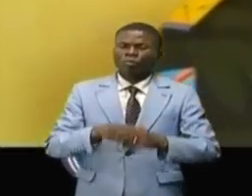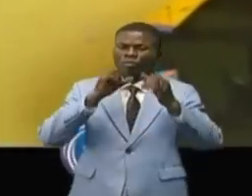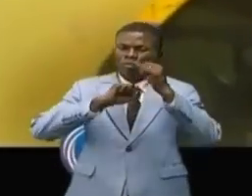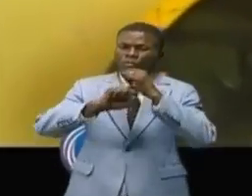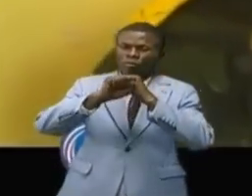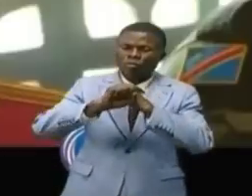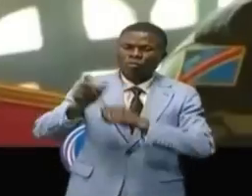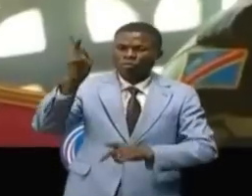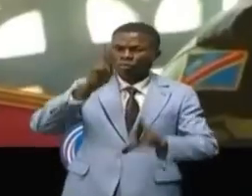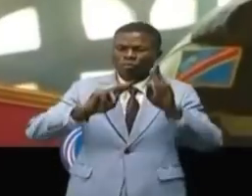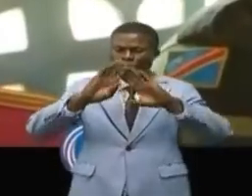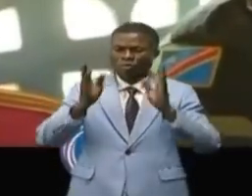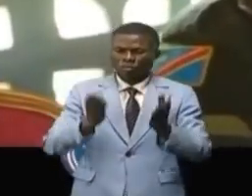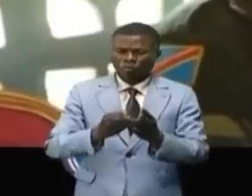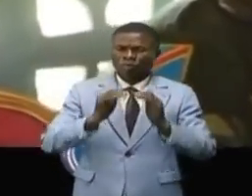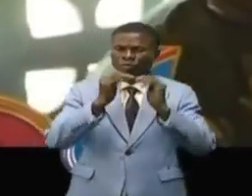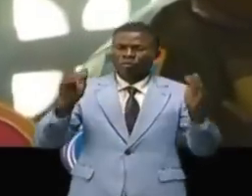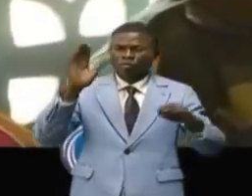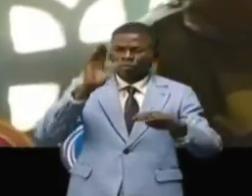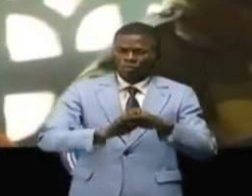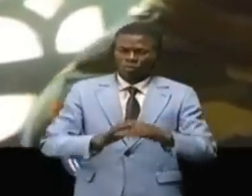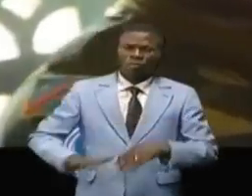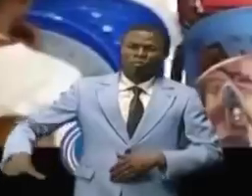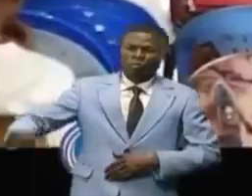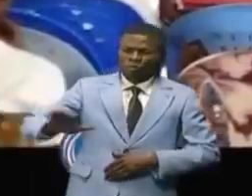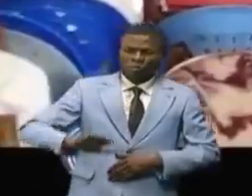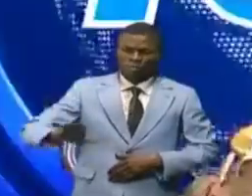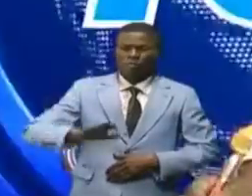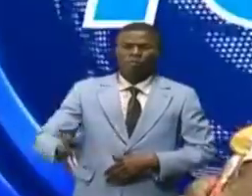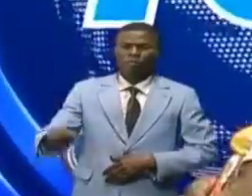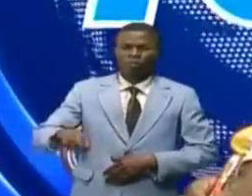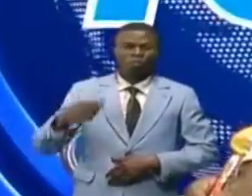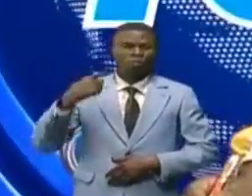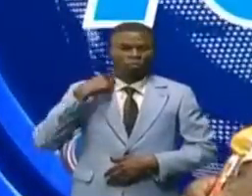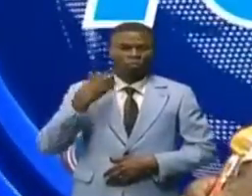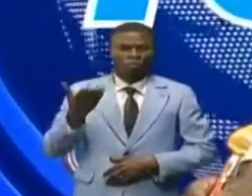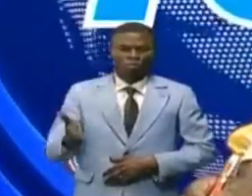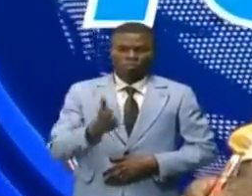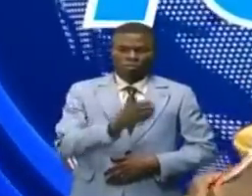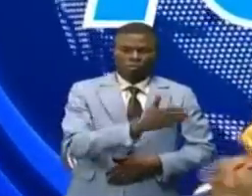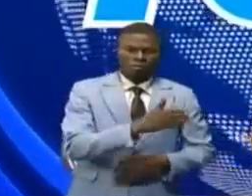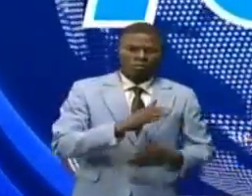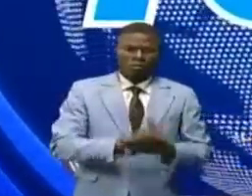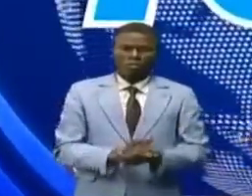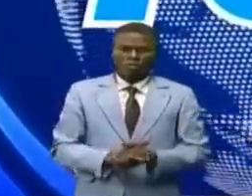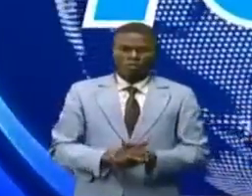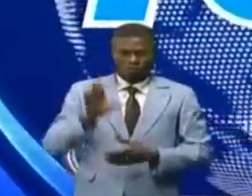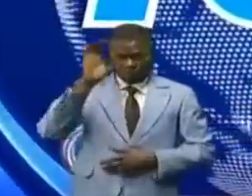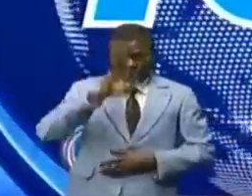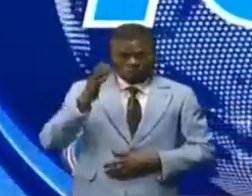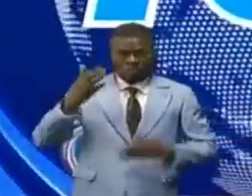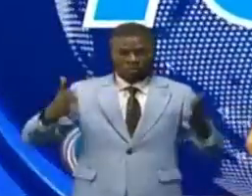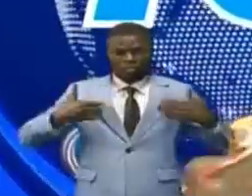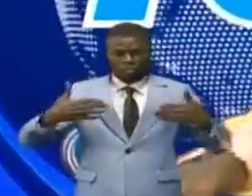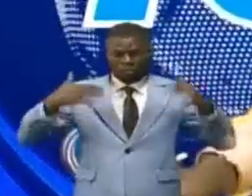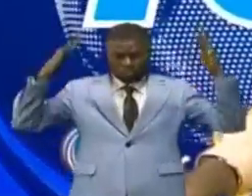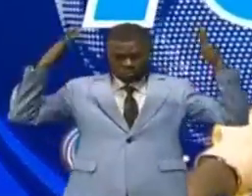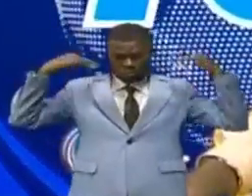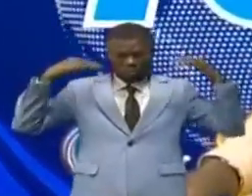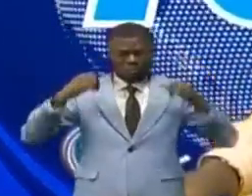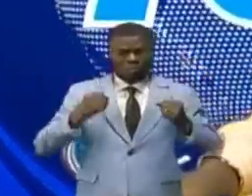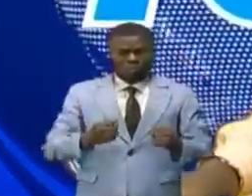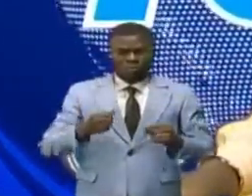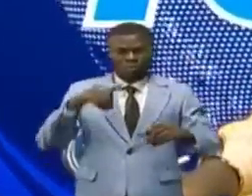pour que la paix revienne dans toutes les données de la province du Congo lutte contre le réchauffement climatique en République